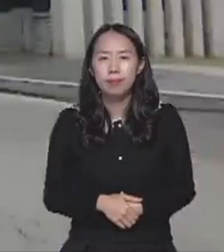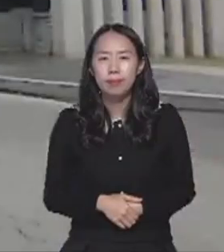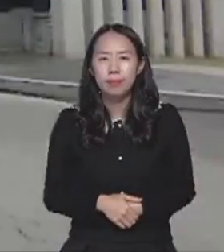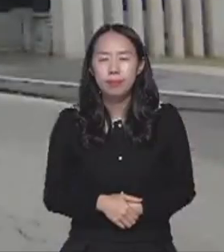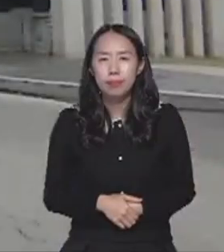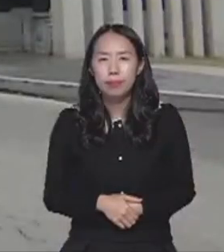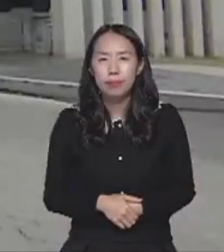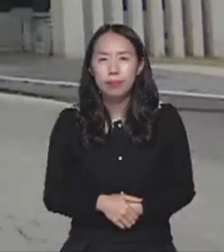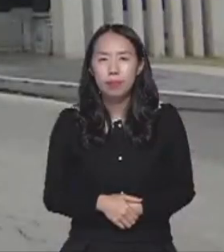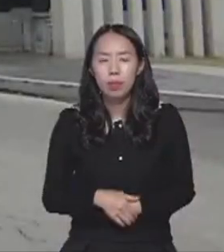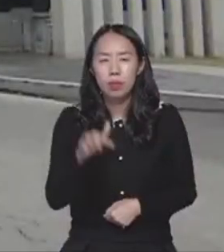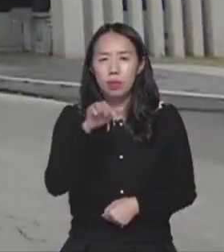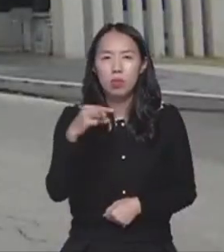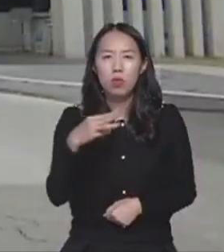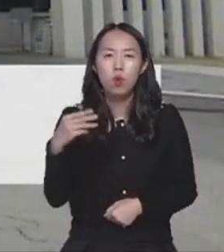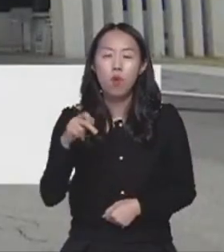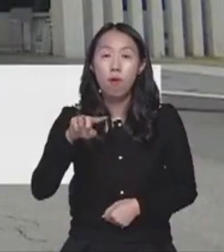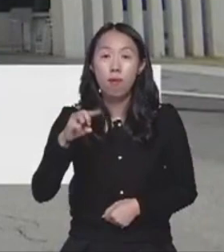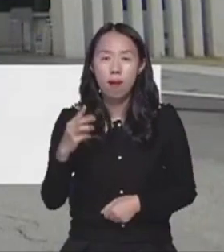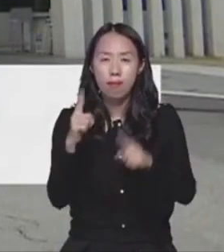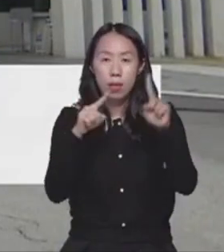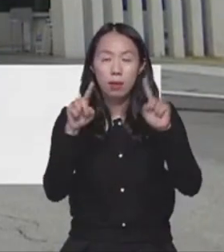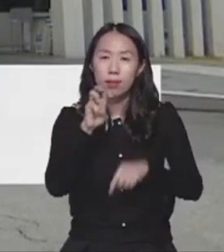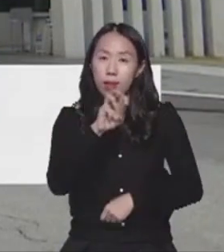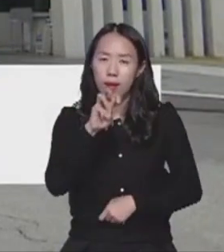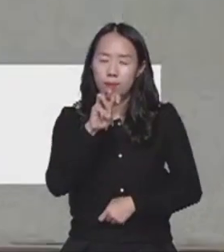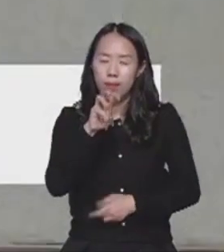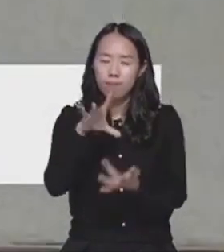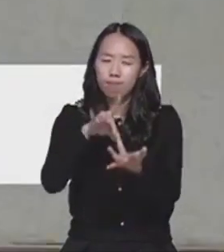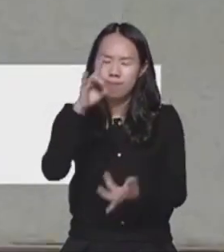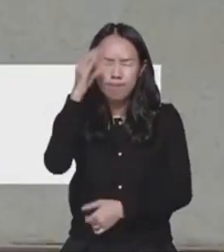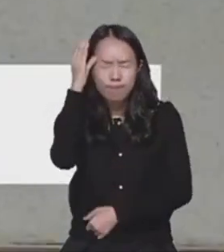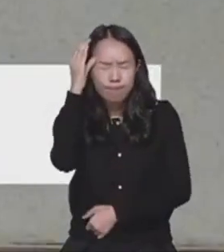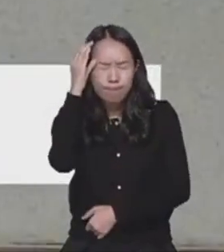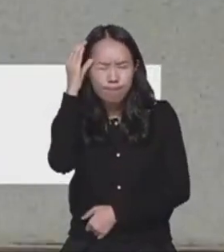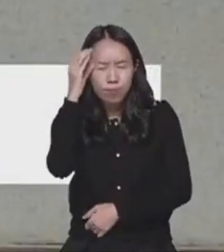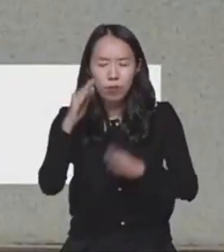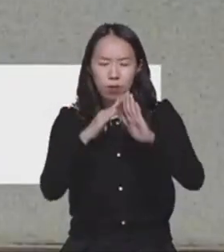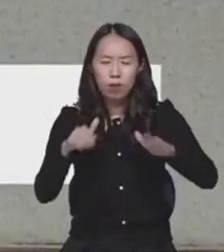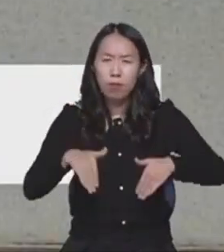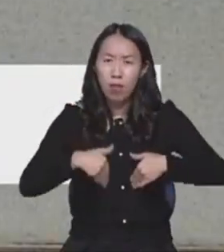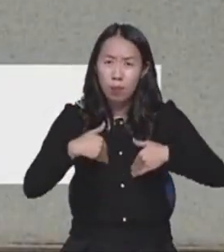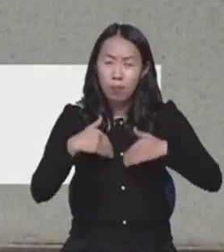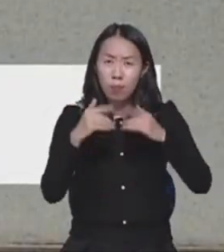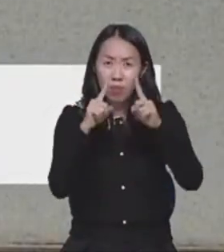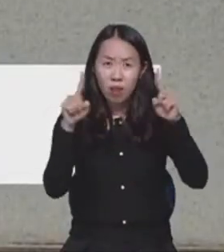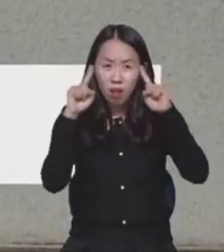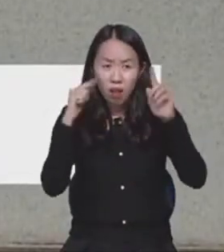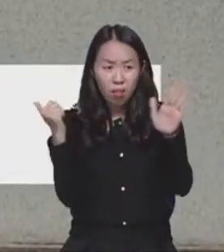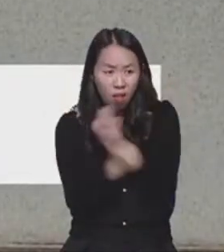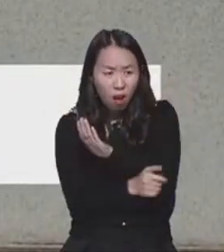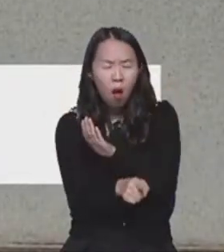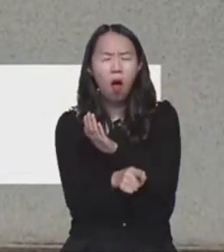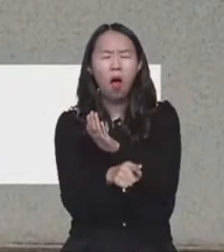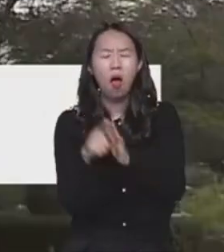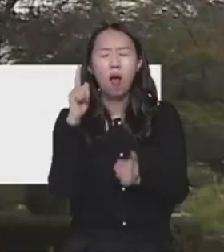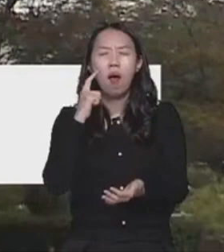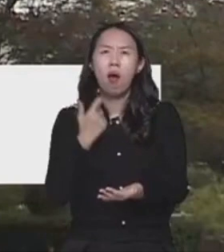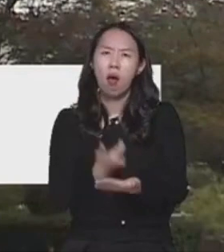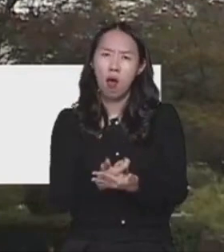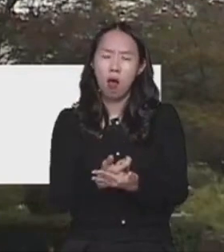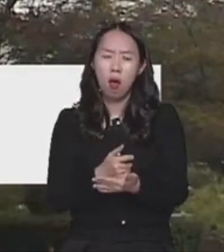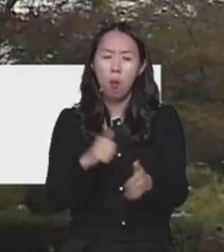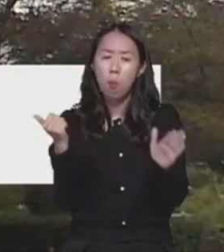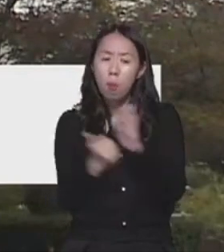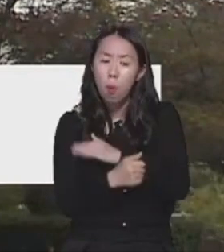기자입니다 글로컬 대학 30 사업 선정을 앞두고 기대를 모았던 전남대의 탈락은 충격입니다 탈락 사유는